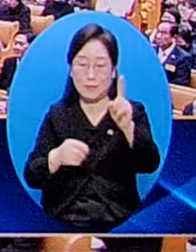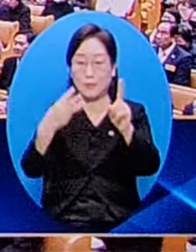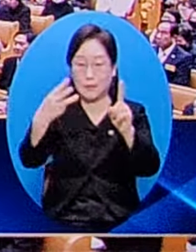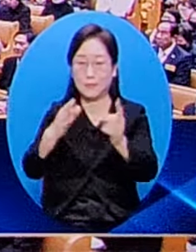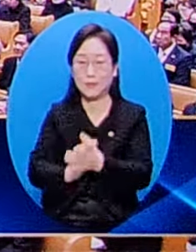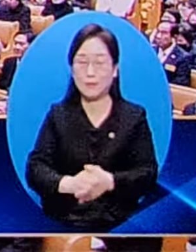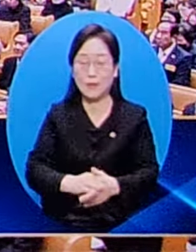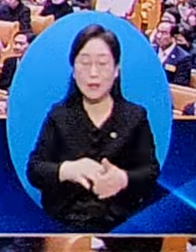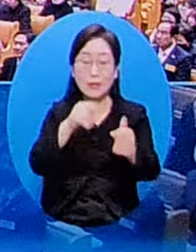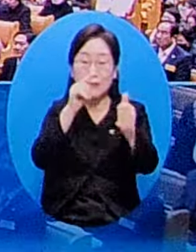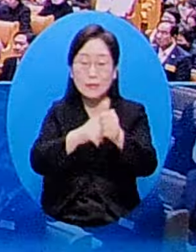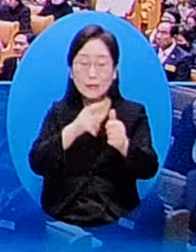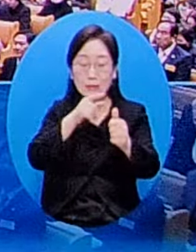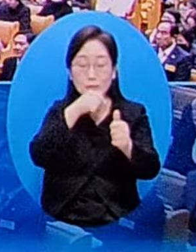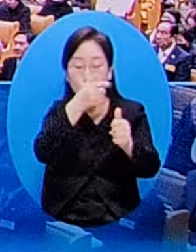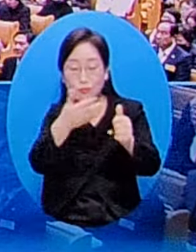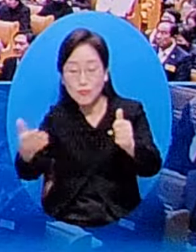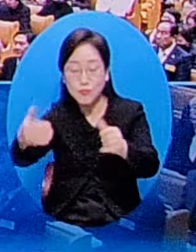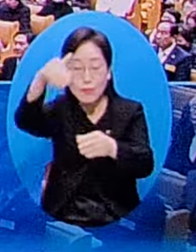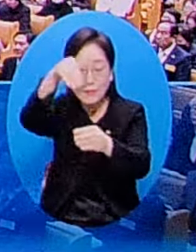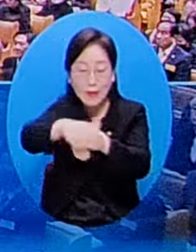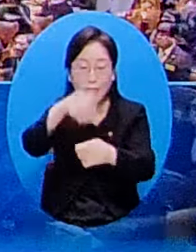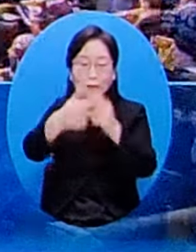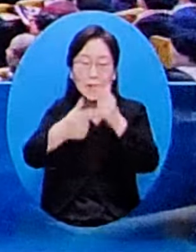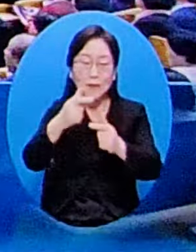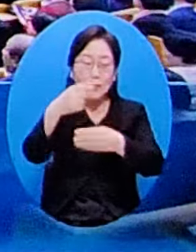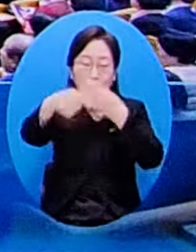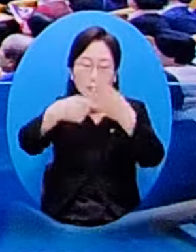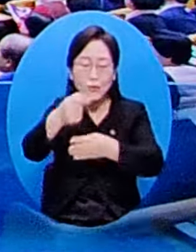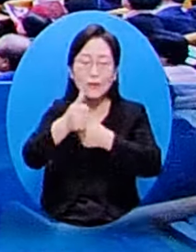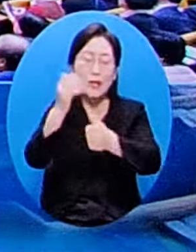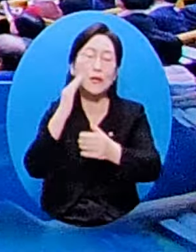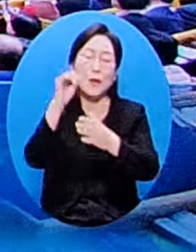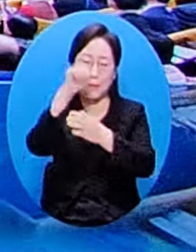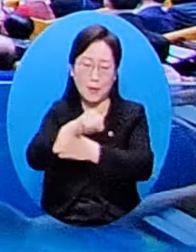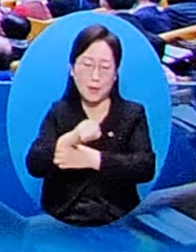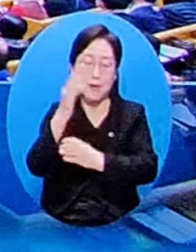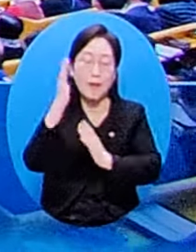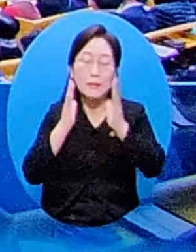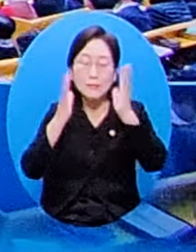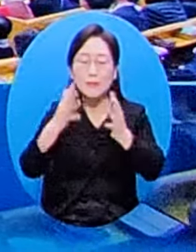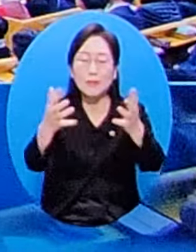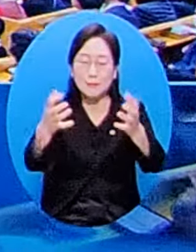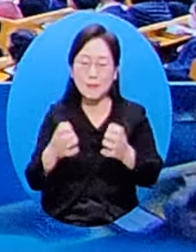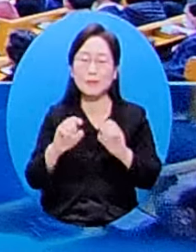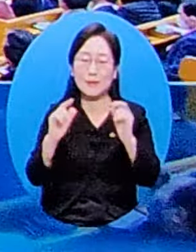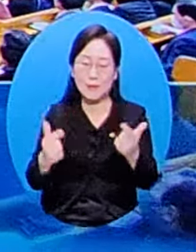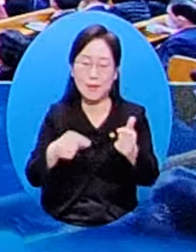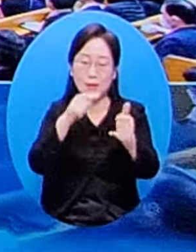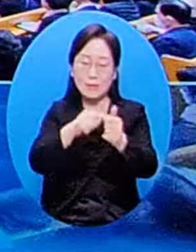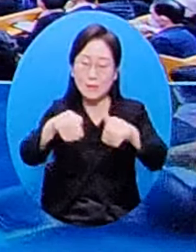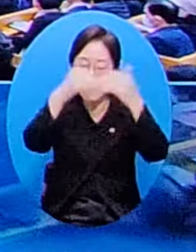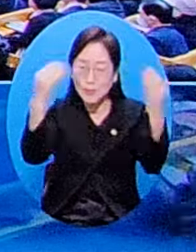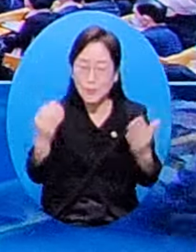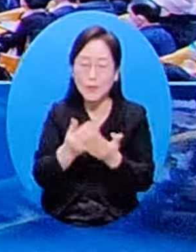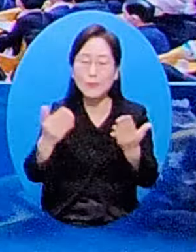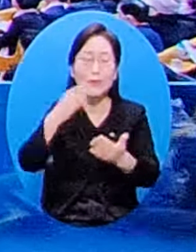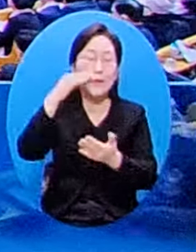그는 시냇가에 심은 나무가 철을 따라 열매를 맺으며 그 잎사귀가 마르지 아니함 같으니 그가 하는 모든 일이